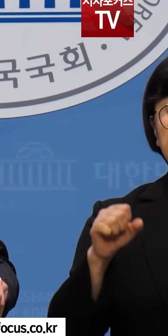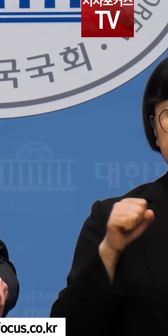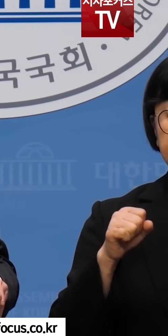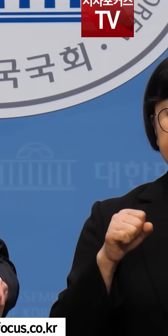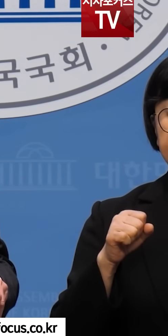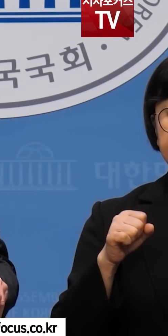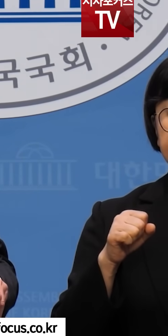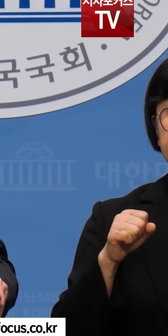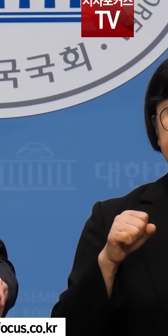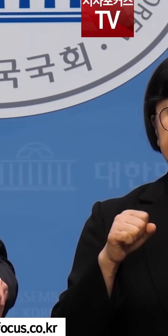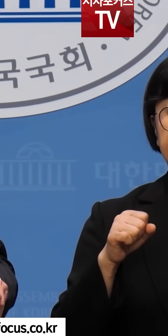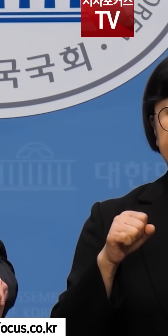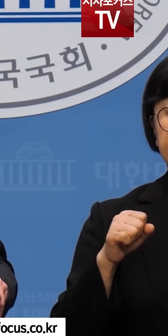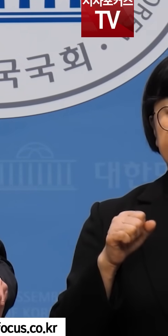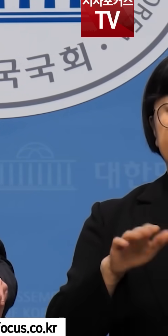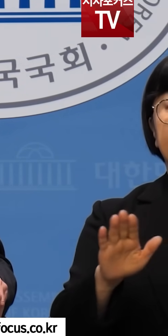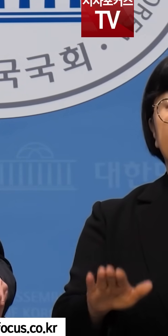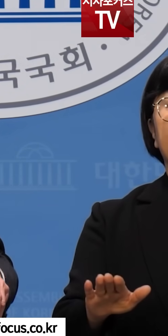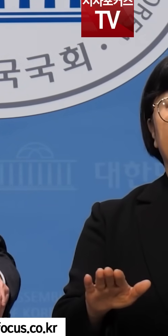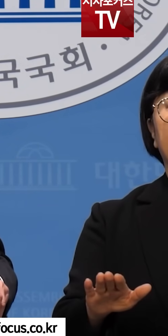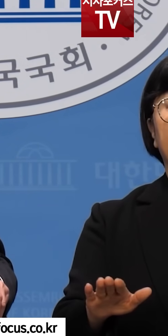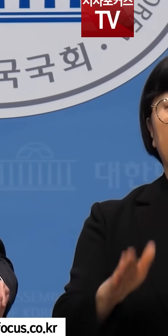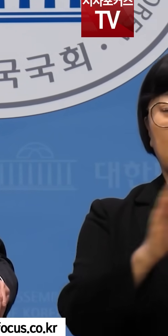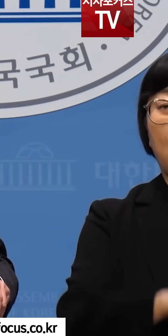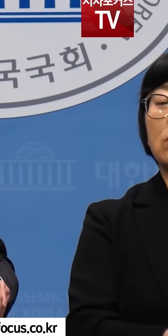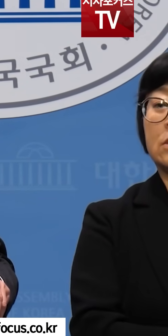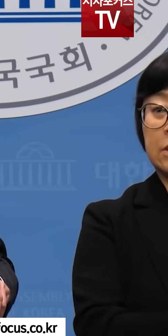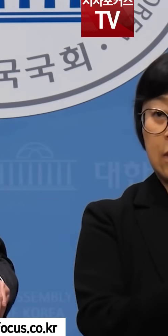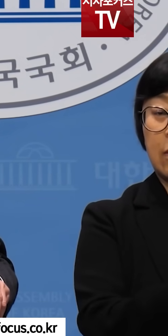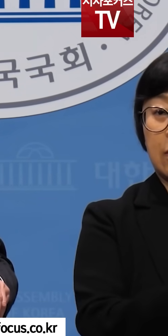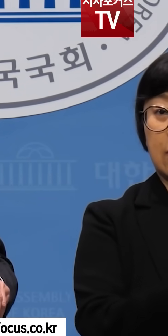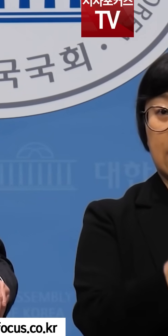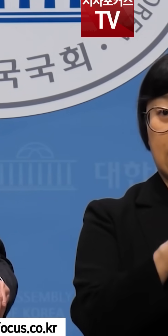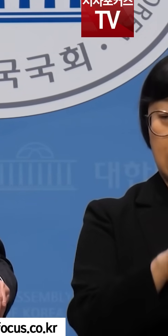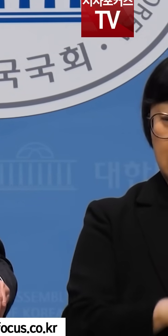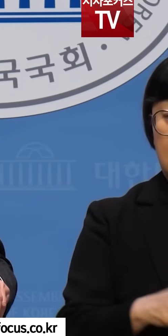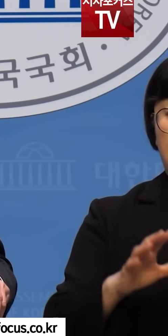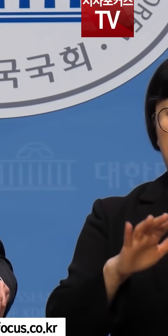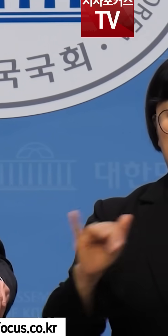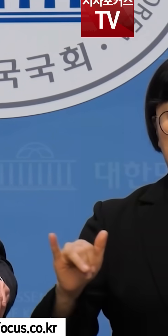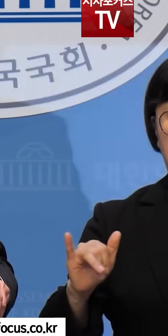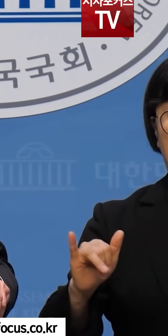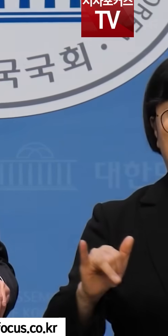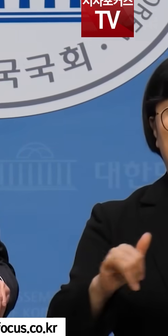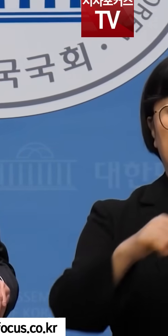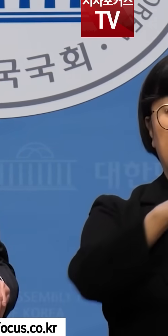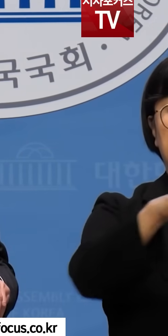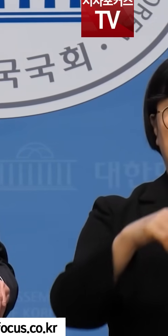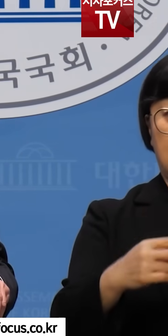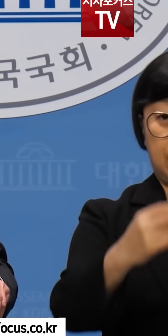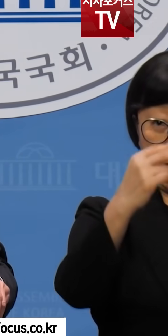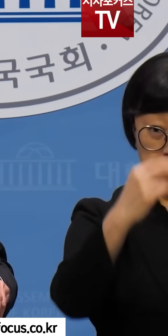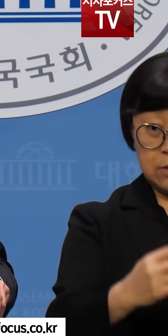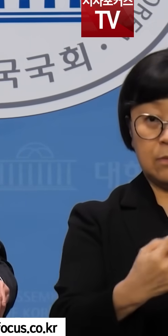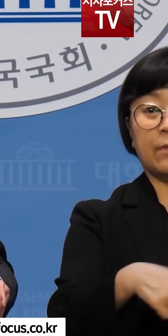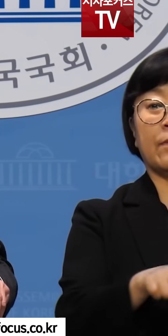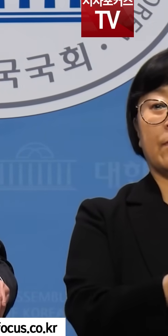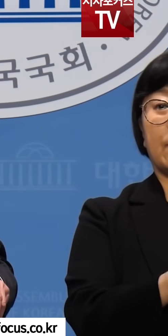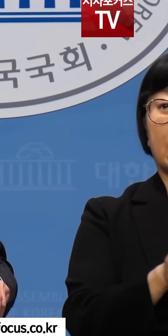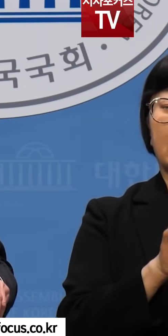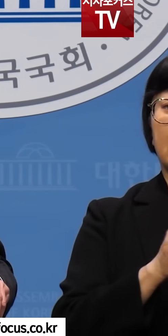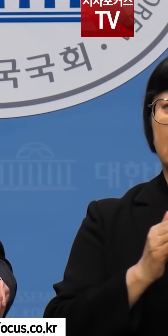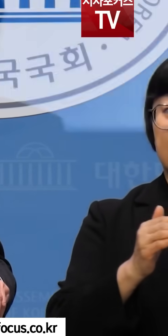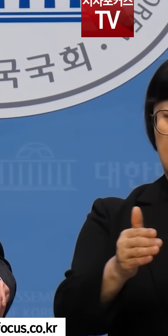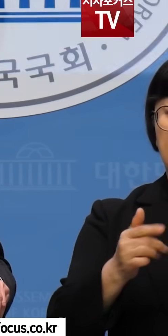국민의힘은 이번 공천 과정에서 정말 국민의 눈높이에 맞춰서 공천을 진행하여